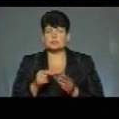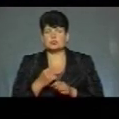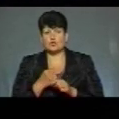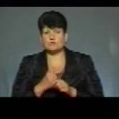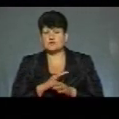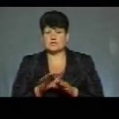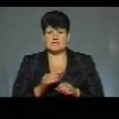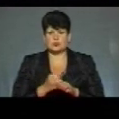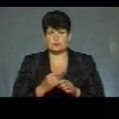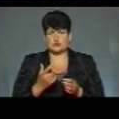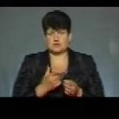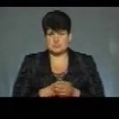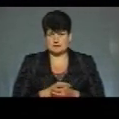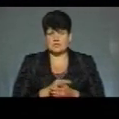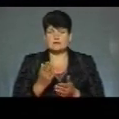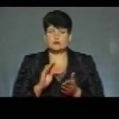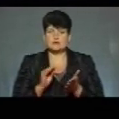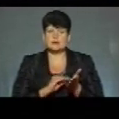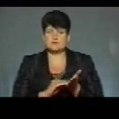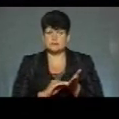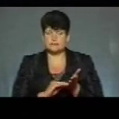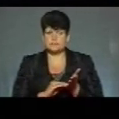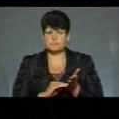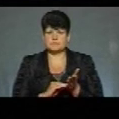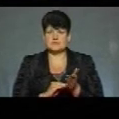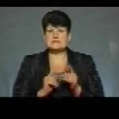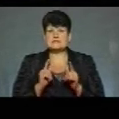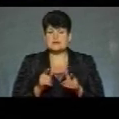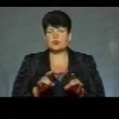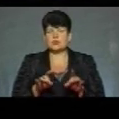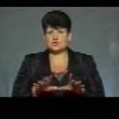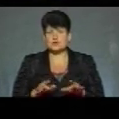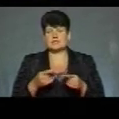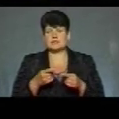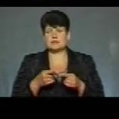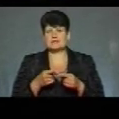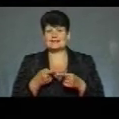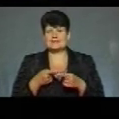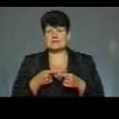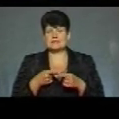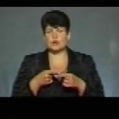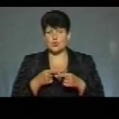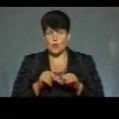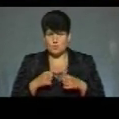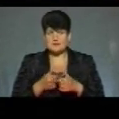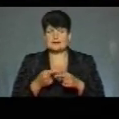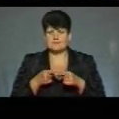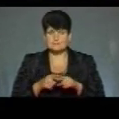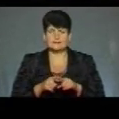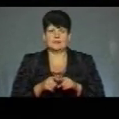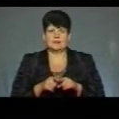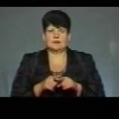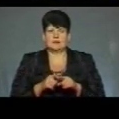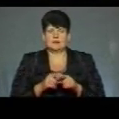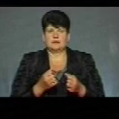зроблено чи не зроблено щеплення, де буде вказано, що згідно рішення комісії техногенно-екологічної безпеки